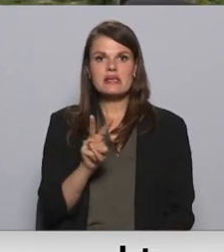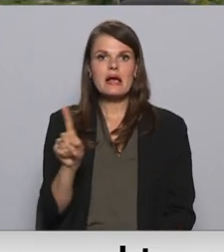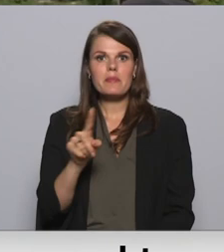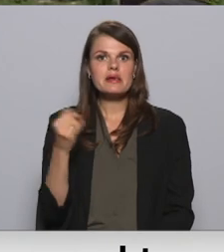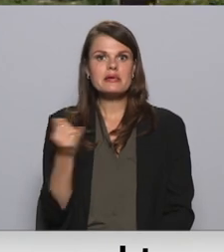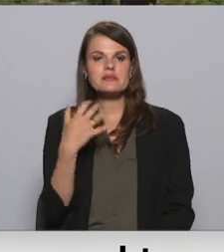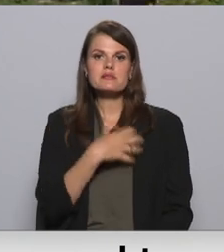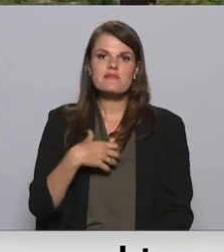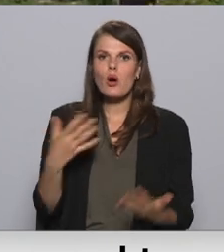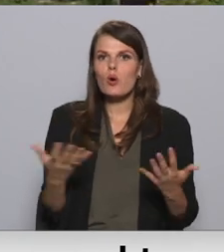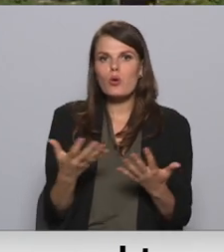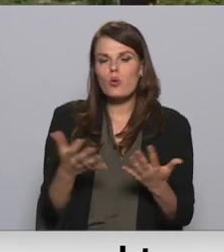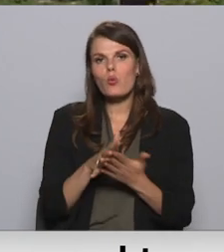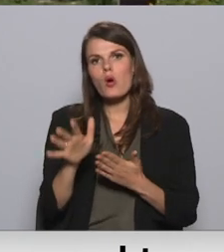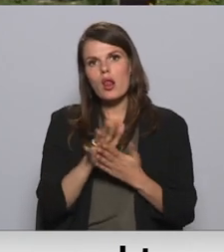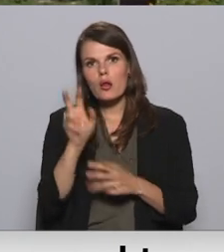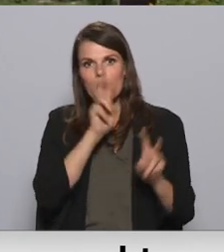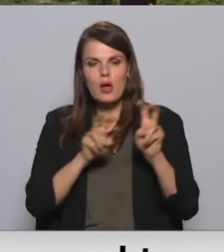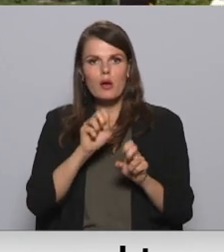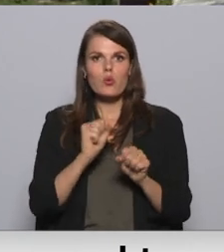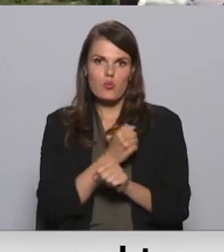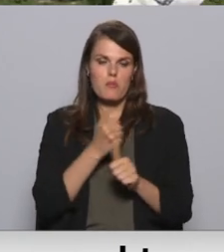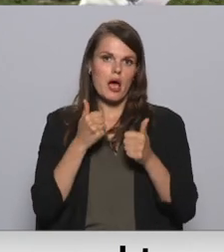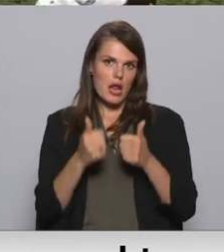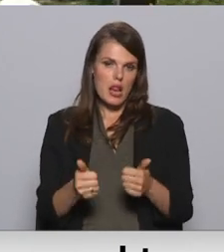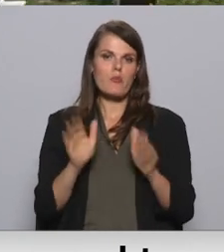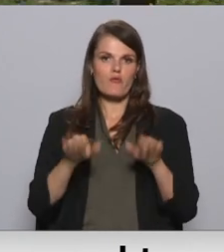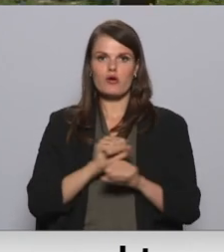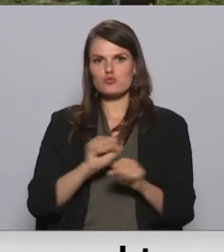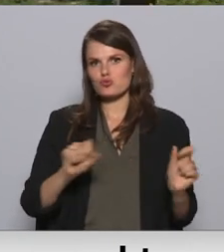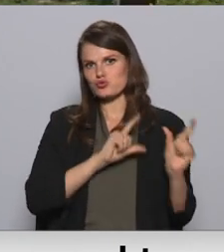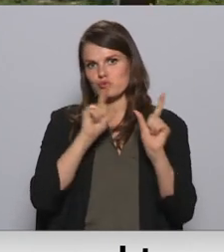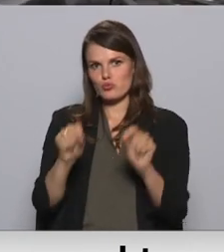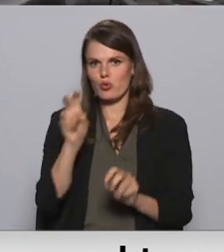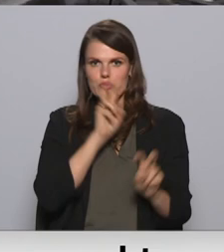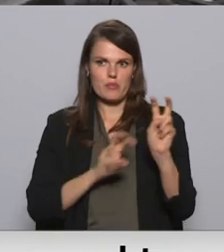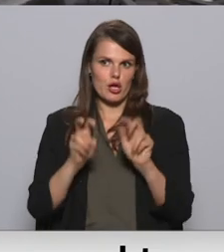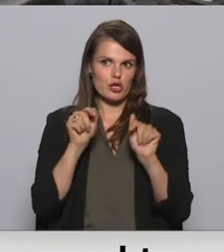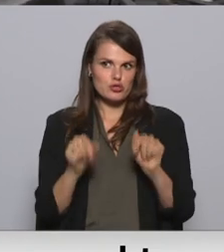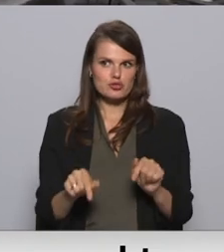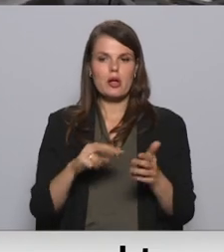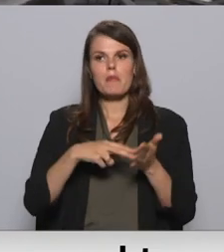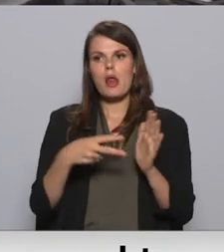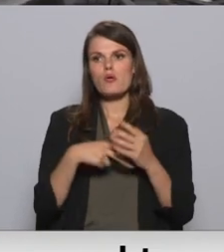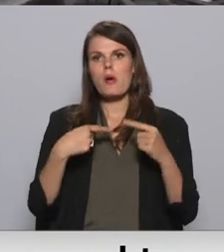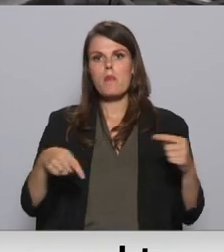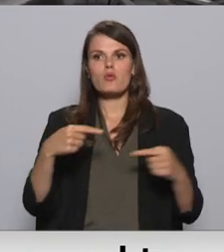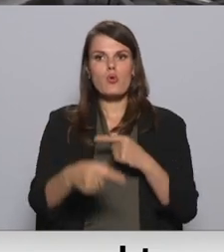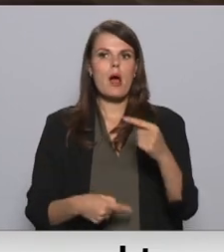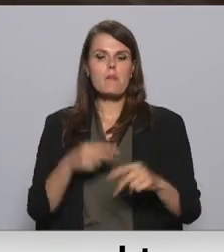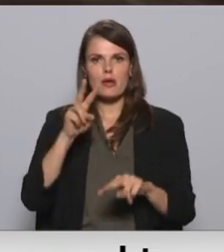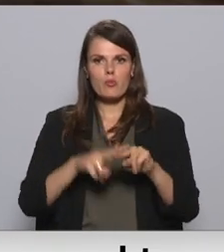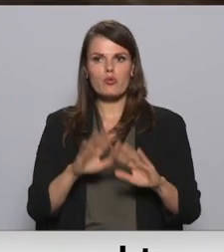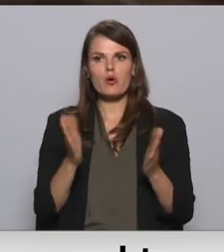ko lietotu, bet tomēr derīgu, var droši braukt un meklēt. Iecerēts, ka mantu apmaiņas punktā